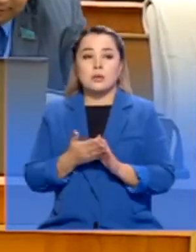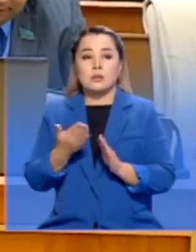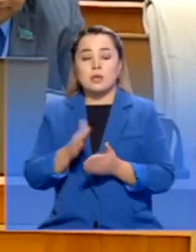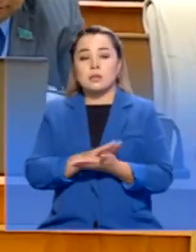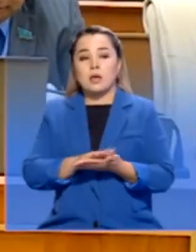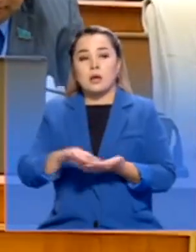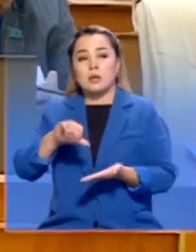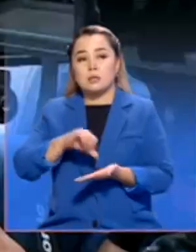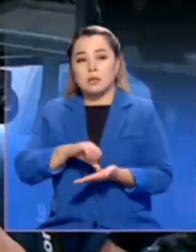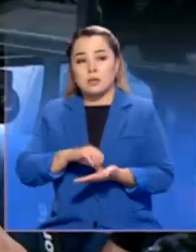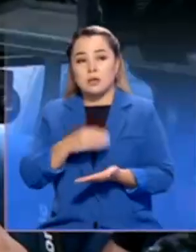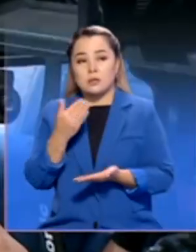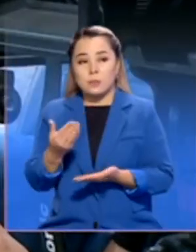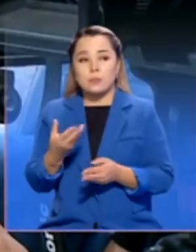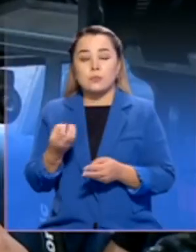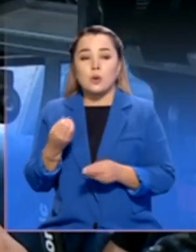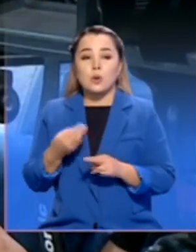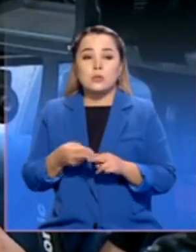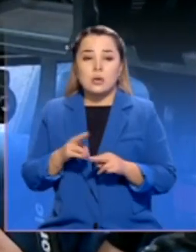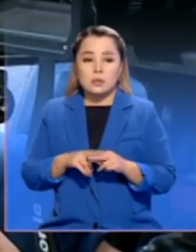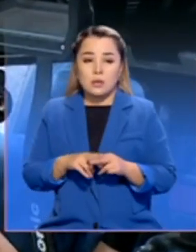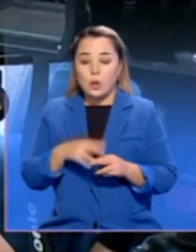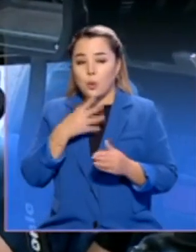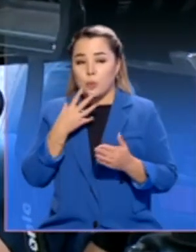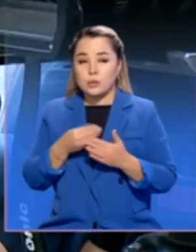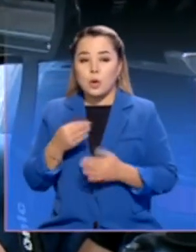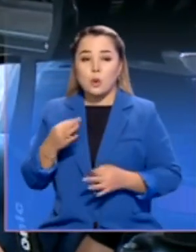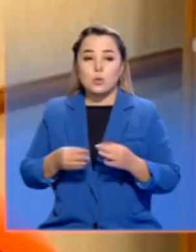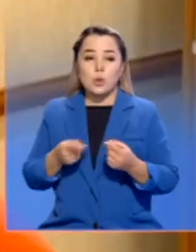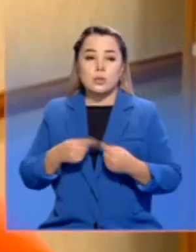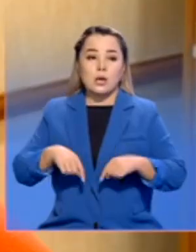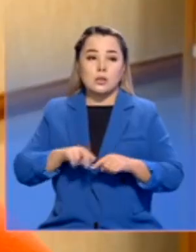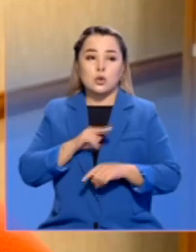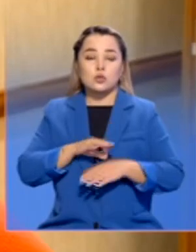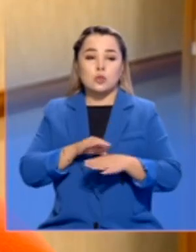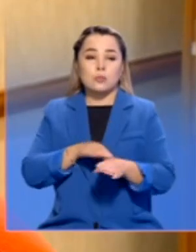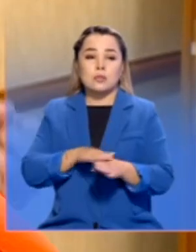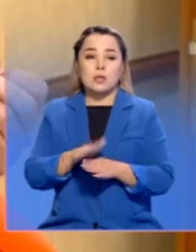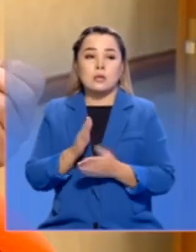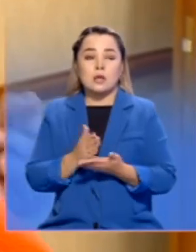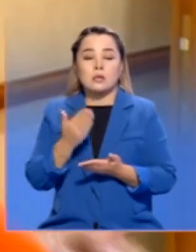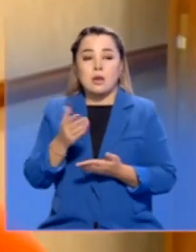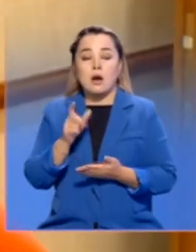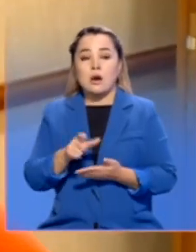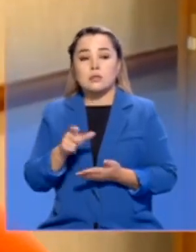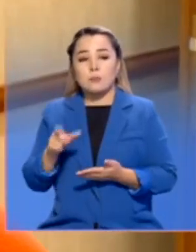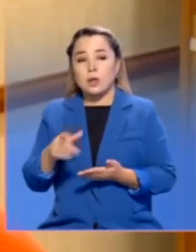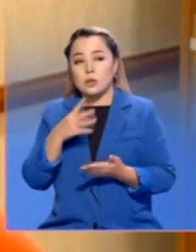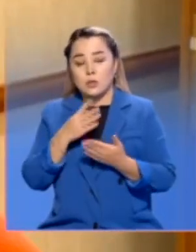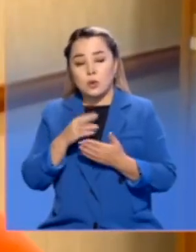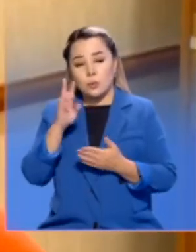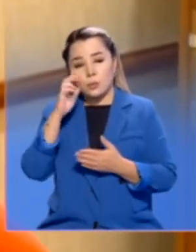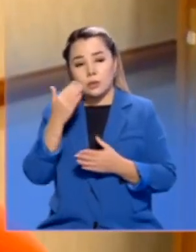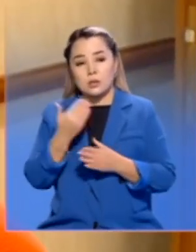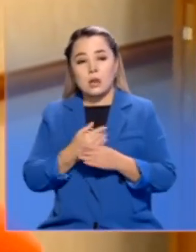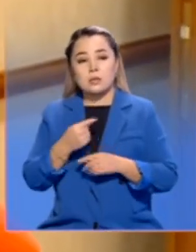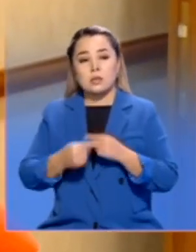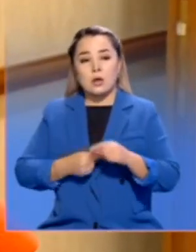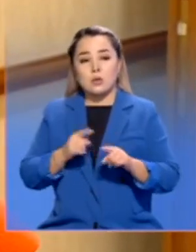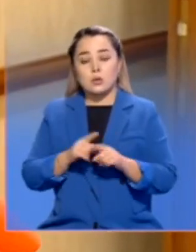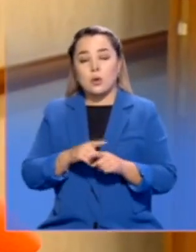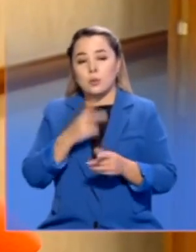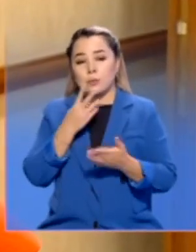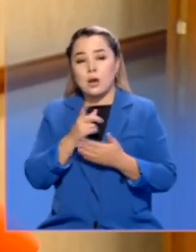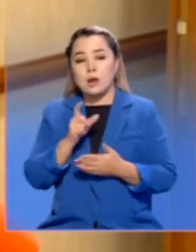таза, сонымен бірге мынау өзінің сот саласында жұмыс істеген кезде адамгершілік, гуманистік қасиеттерін